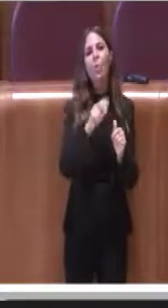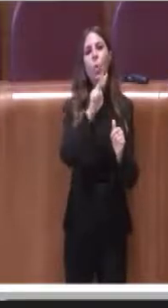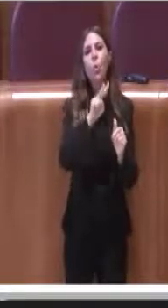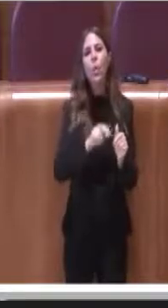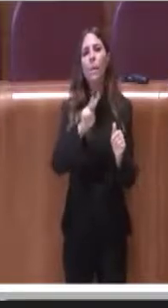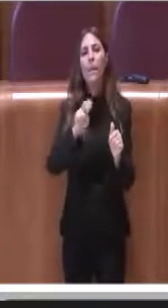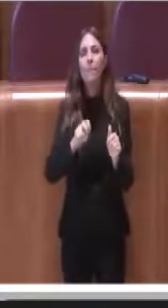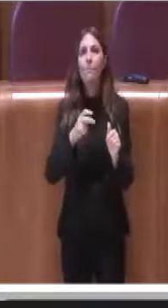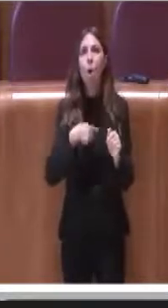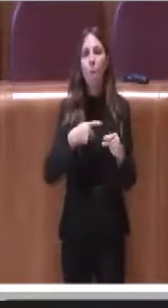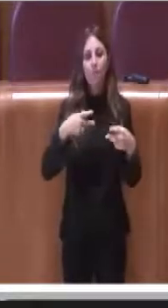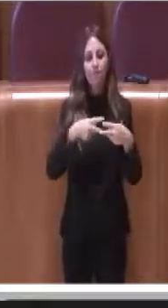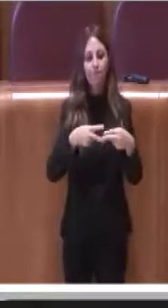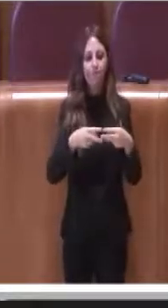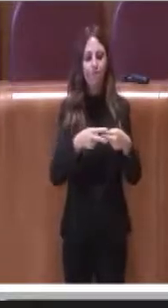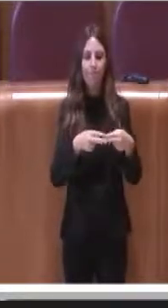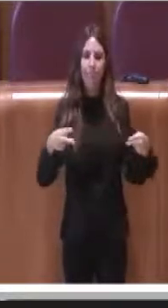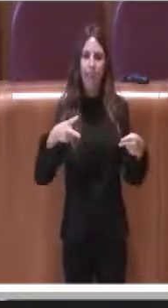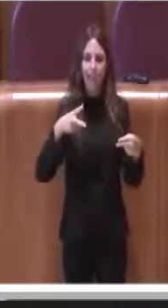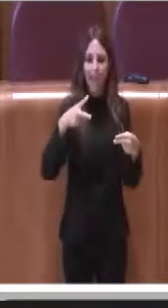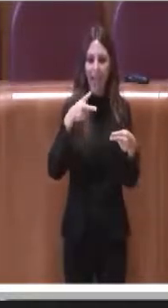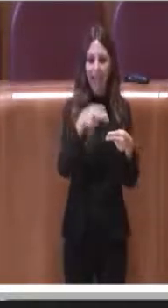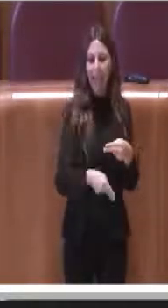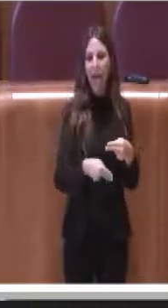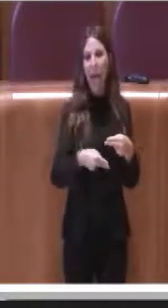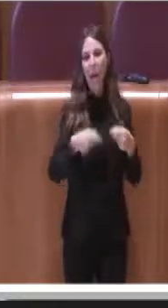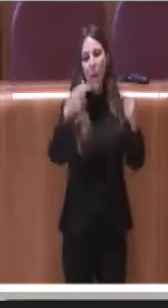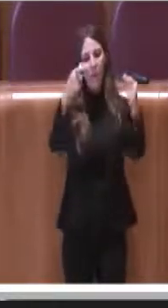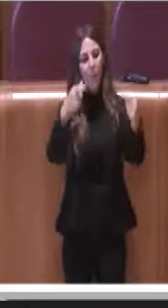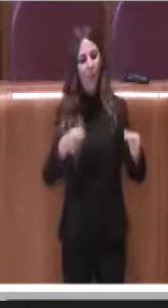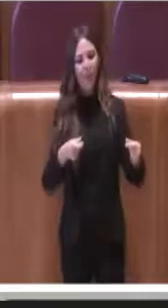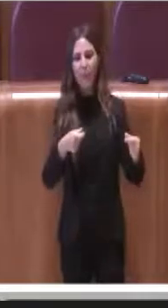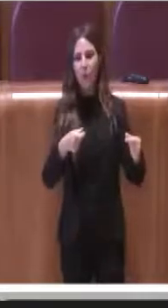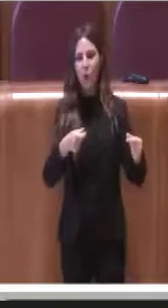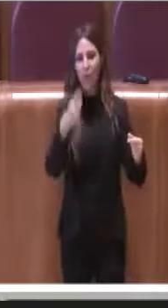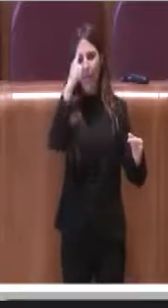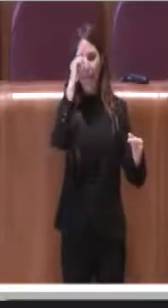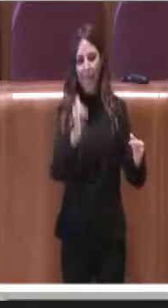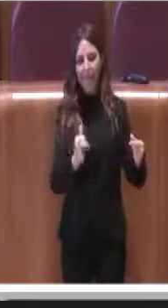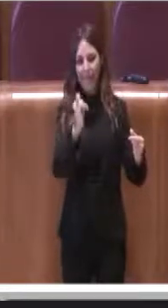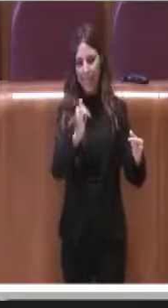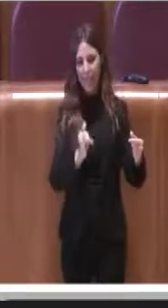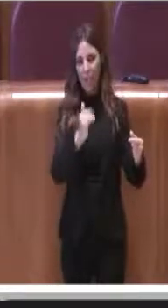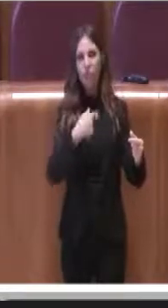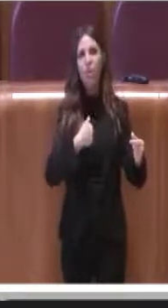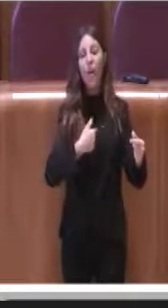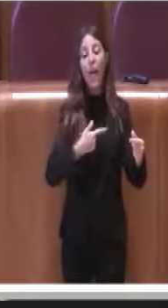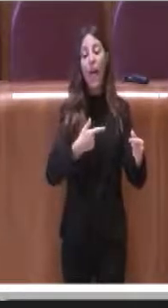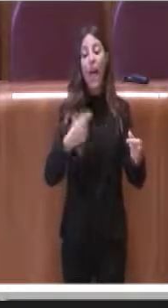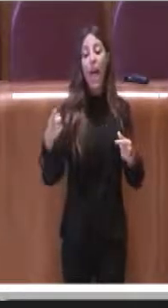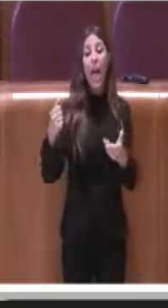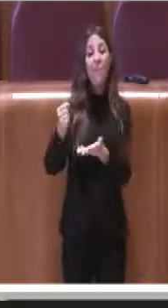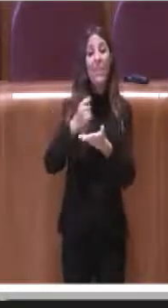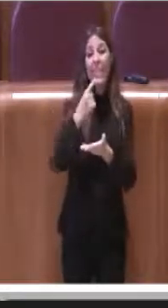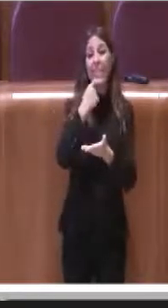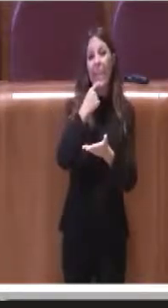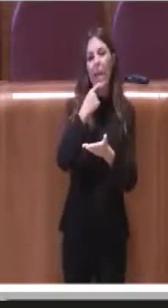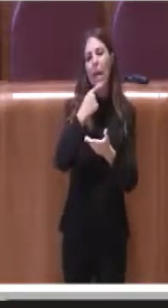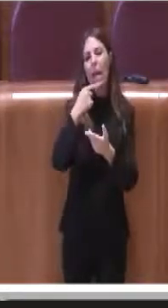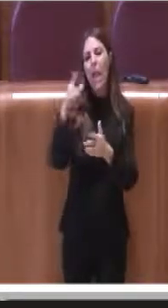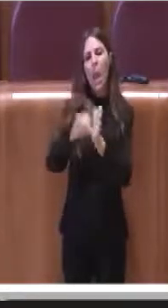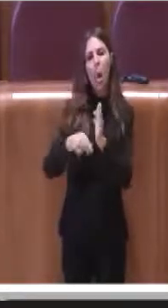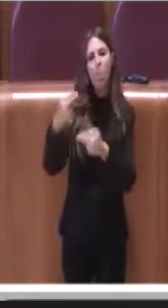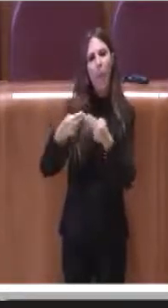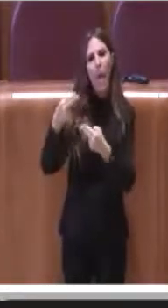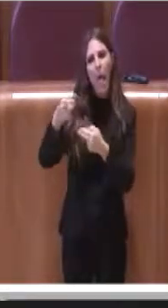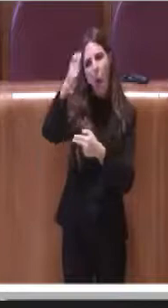tra virgolette, la piattaforma Smart, uno strumento datoci tramite legge di bilancio dal governo, con cui appunto